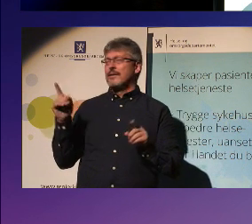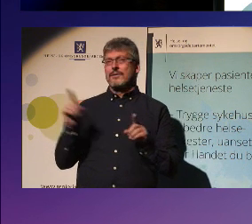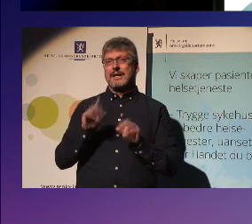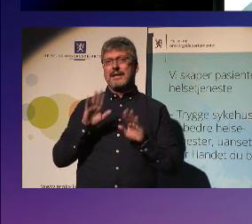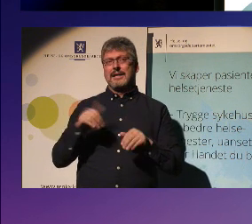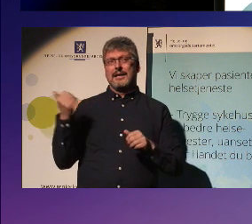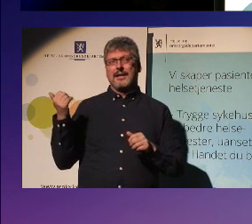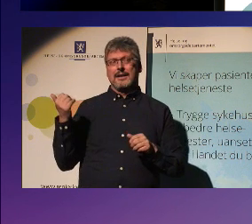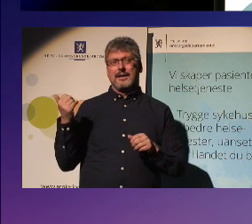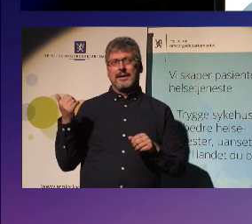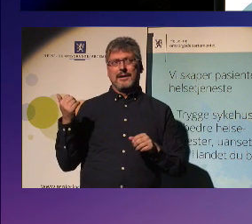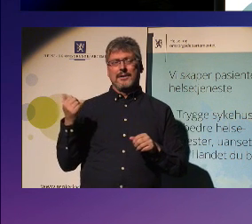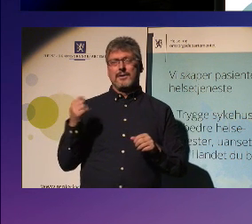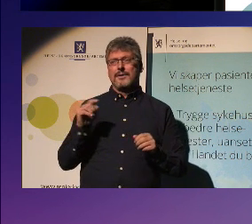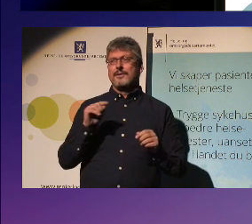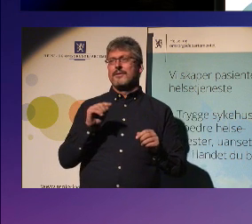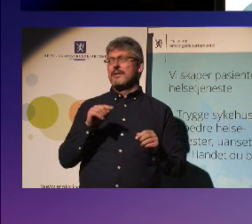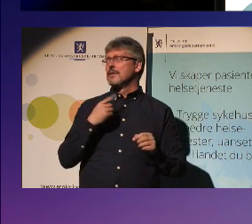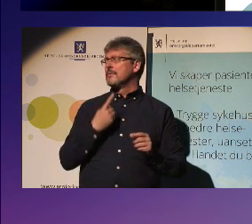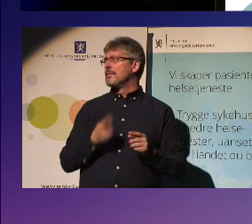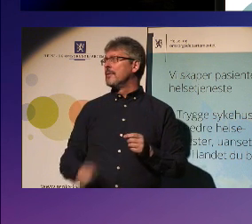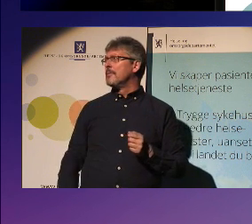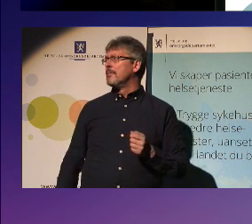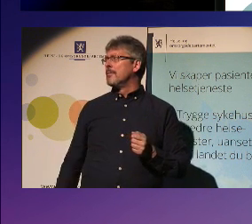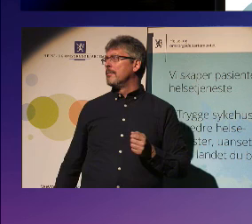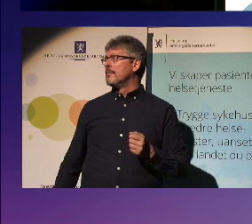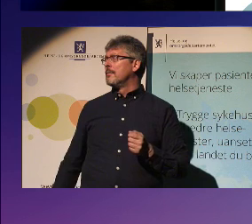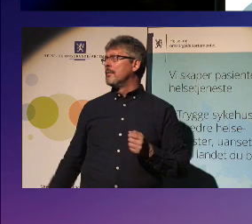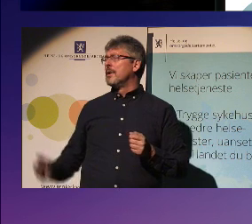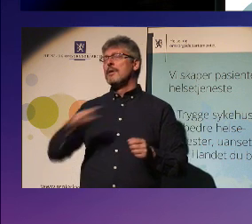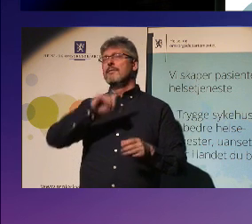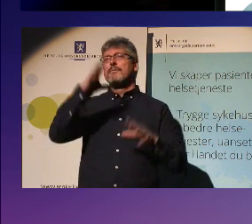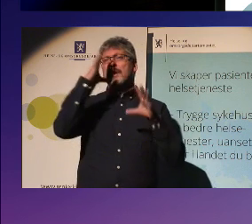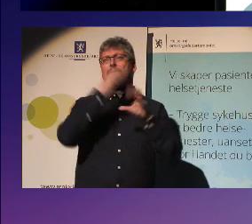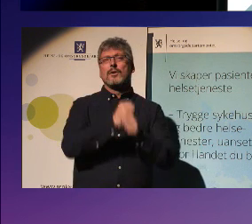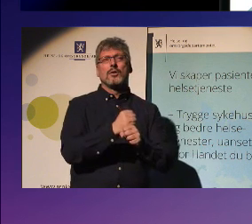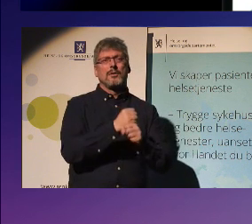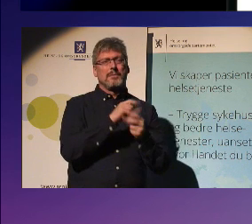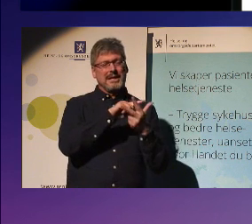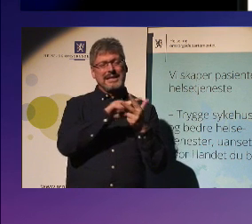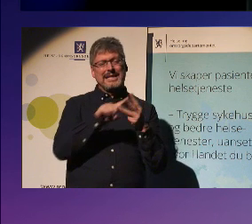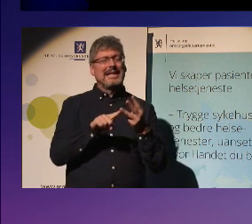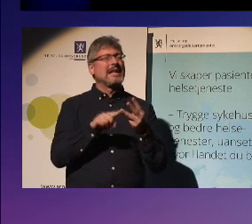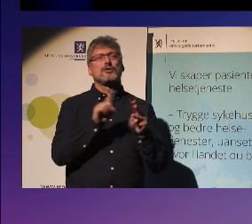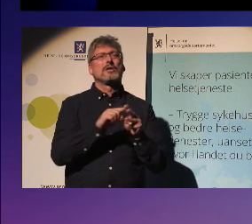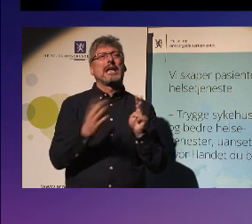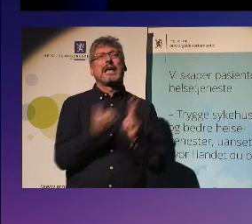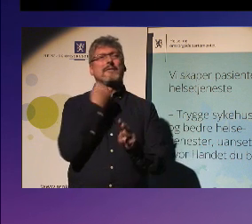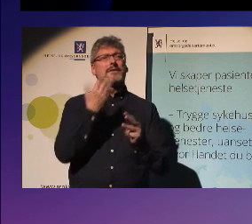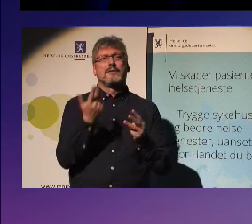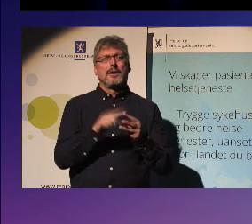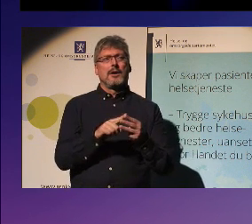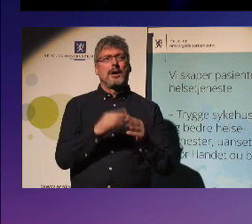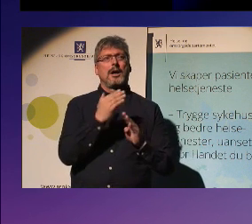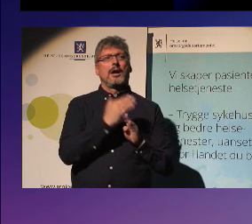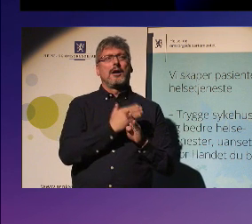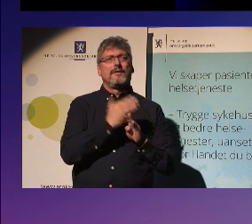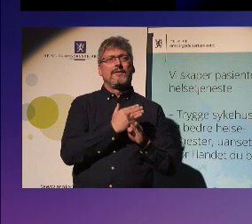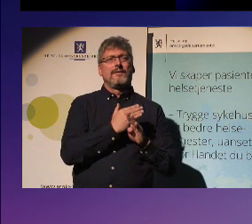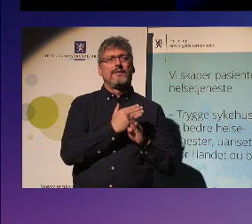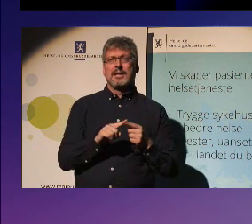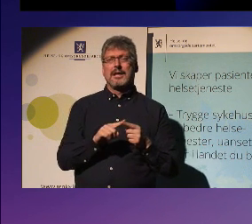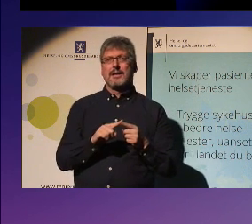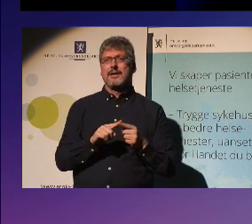har fått fra helsedirektoratet også. Vi har hatt fokus på tre typer gevinster. Økt kvalitet, unngåtte